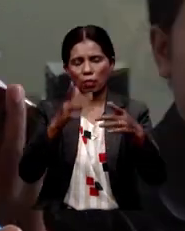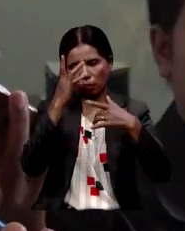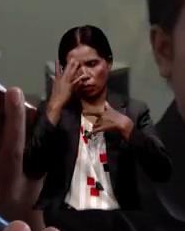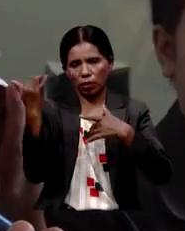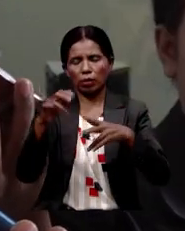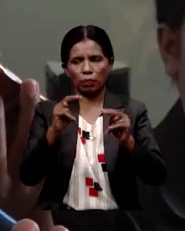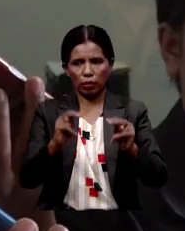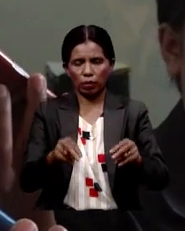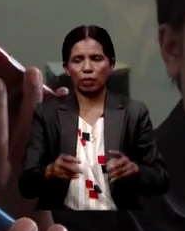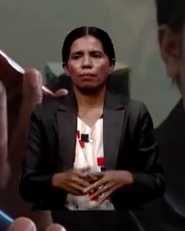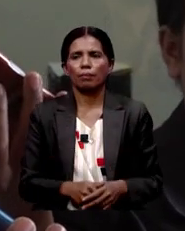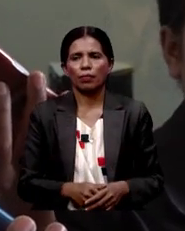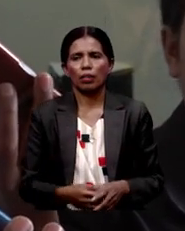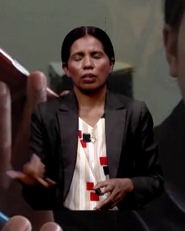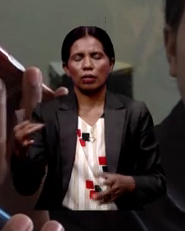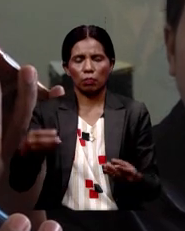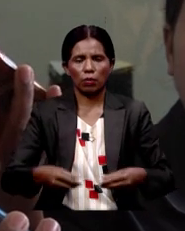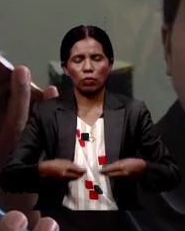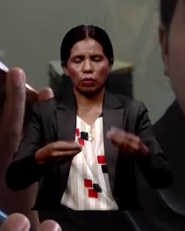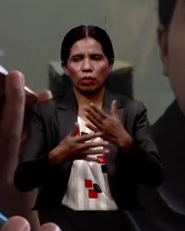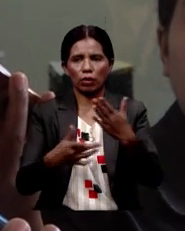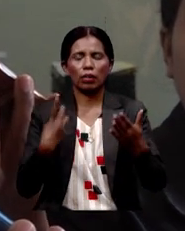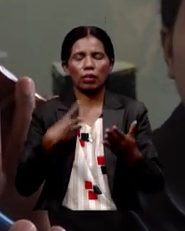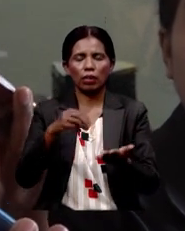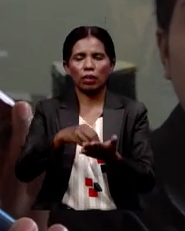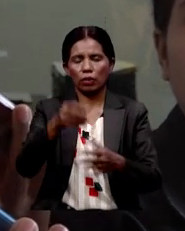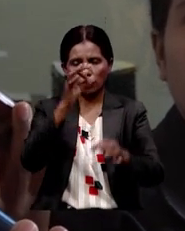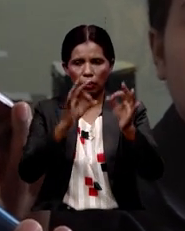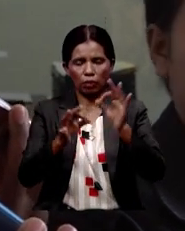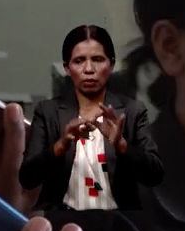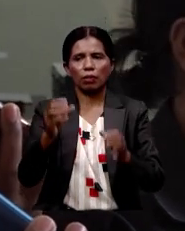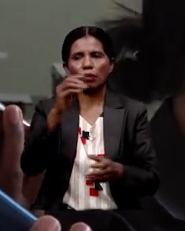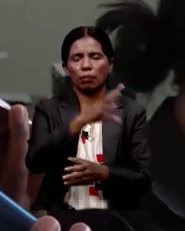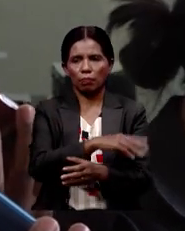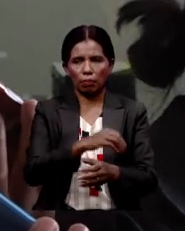presija sira ne be ore mai donor ita garantia katak bele aguenta ona ba